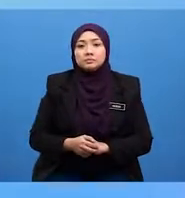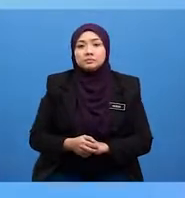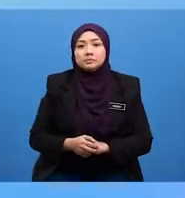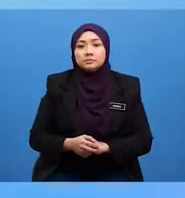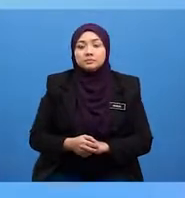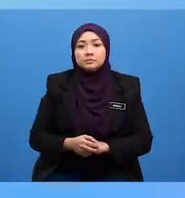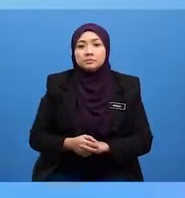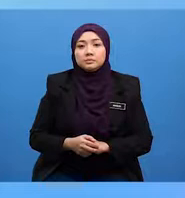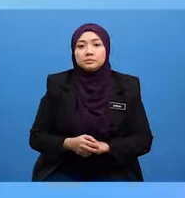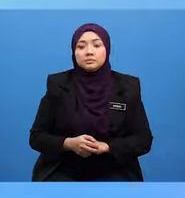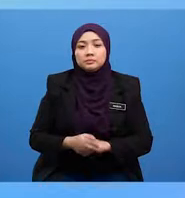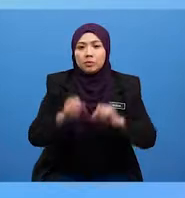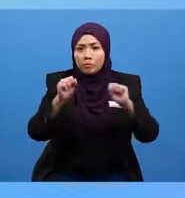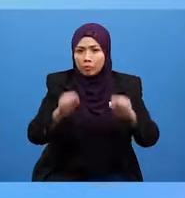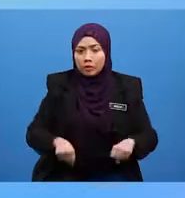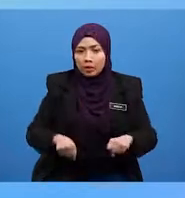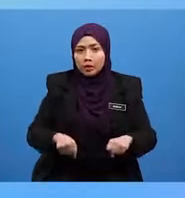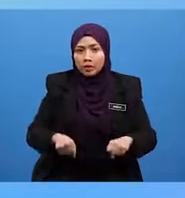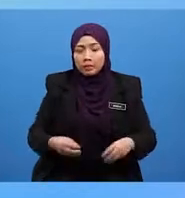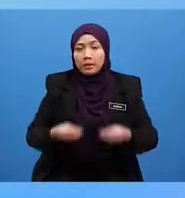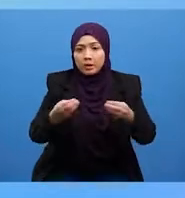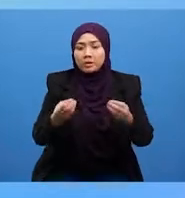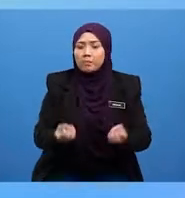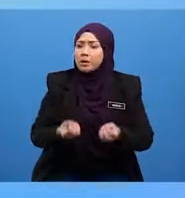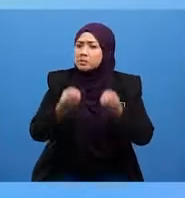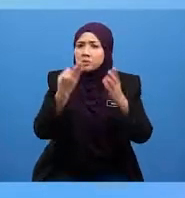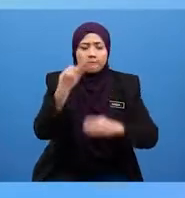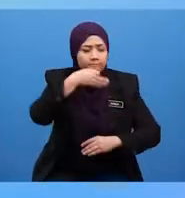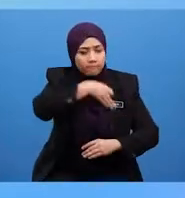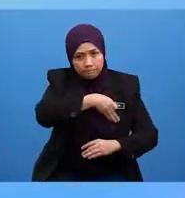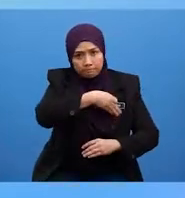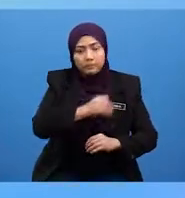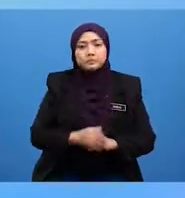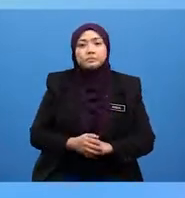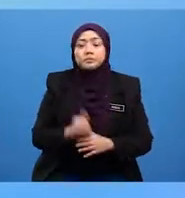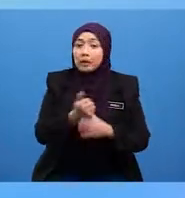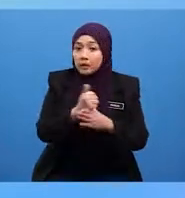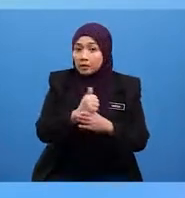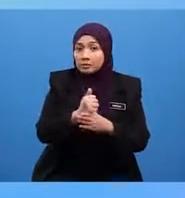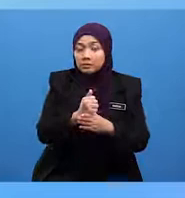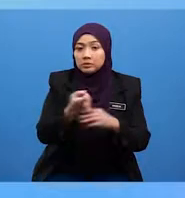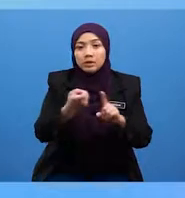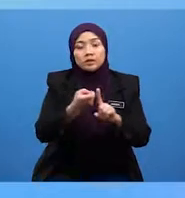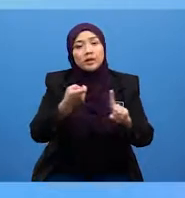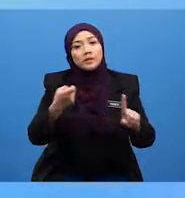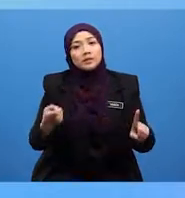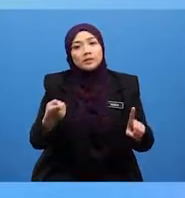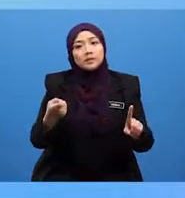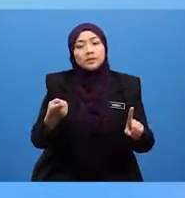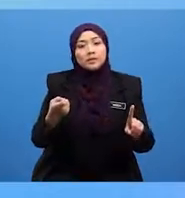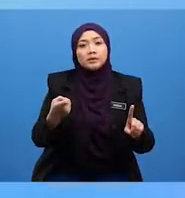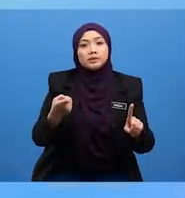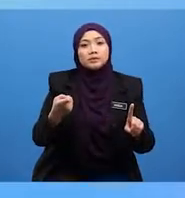ini memberi banyak manfaat, antaranya daripada aspek